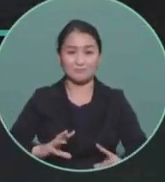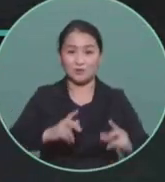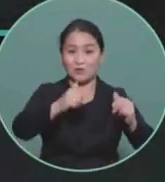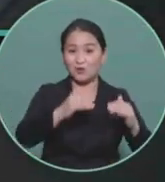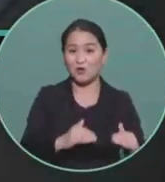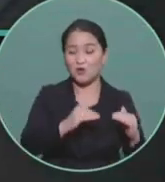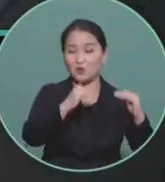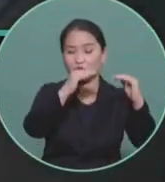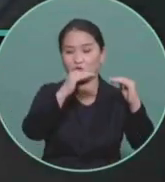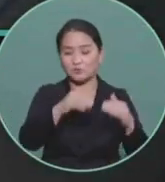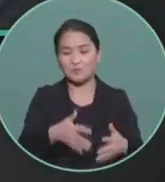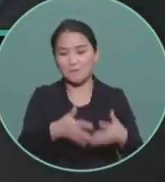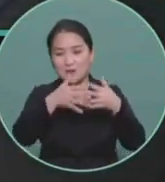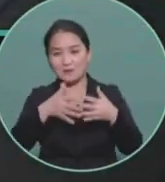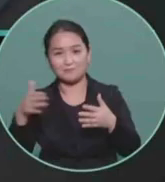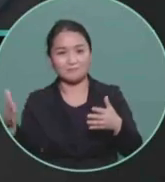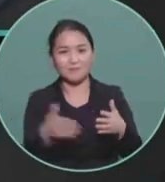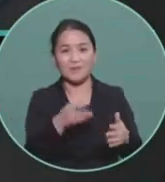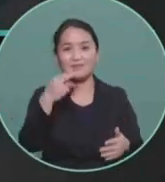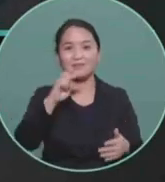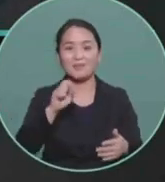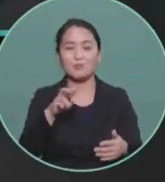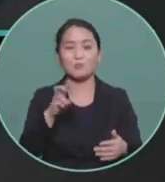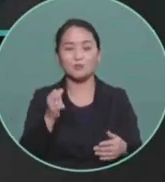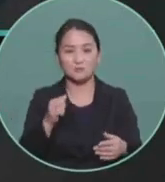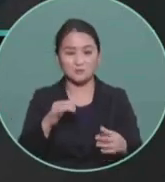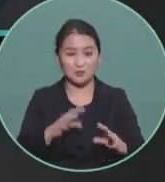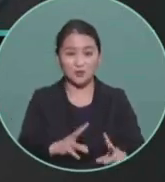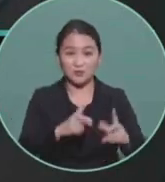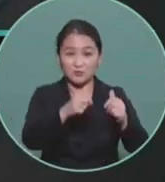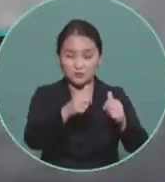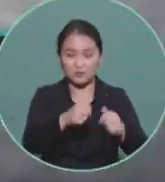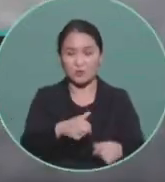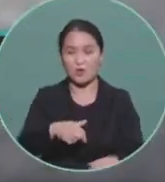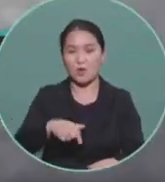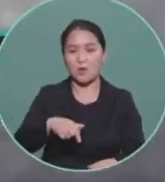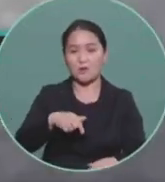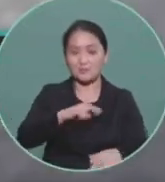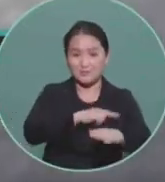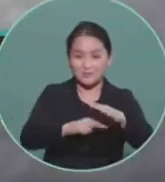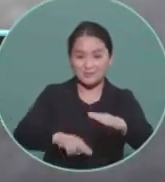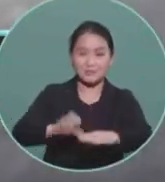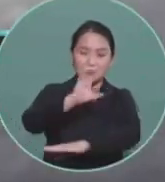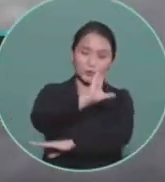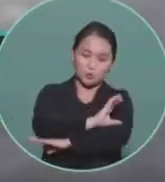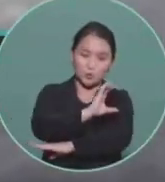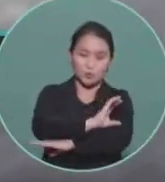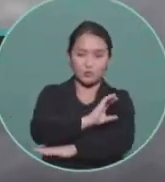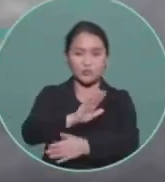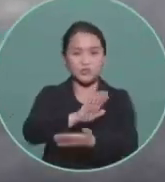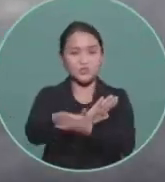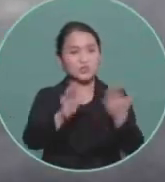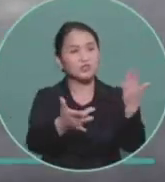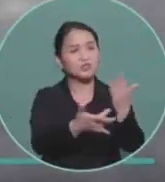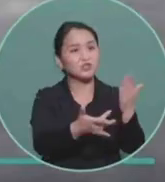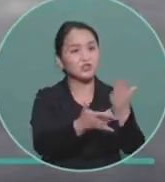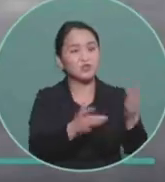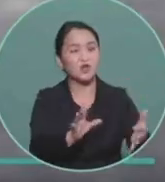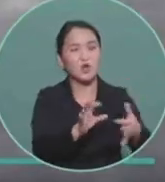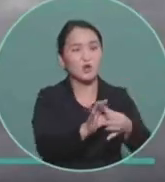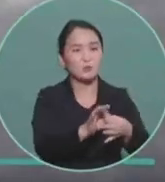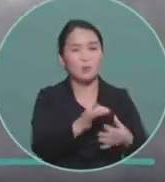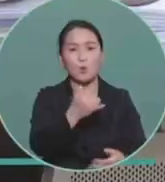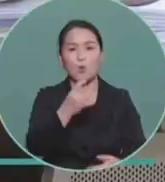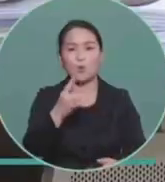маш олон зүйлээс шалтгаалж дээрээс нь цэцэрлэг сургууль төвийн долоонд холбогдох боломжгүй газруудыг дэвшил технологи нэвтрүүлэх уурын